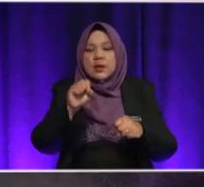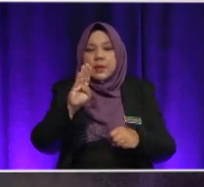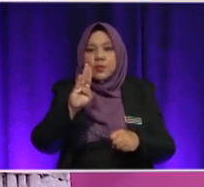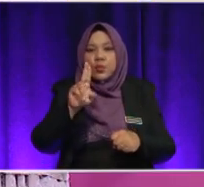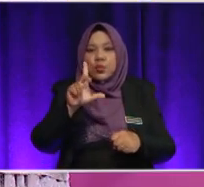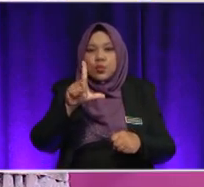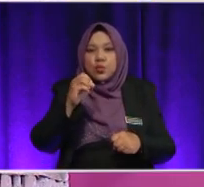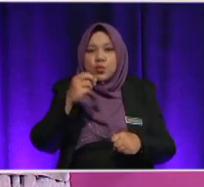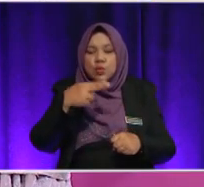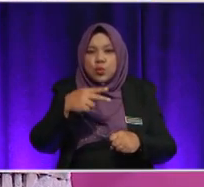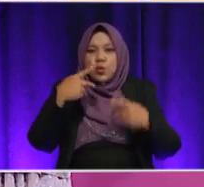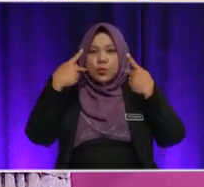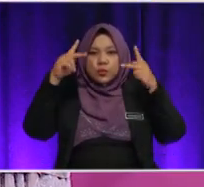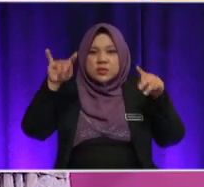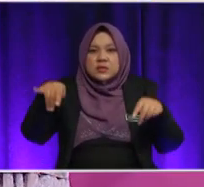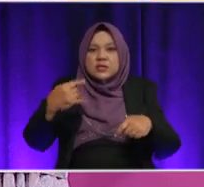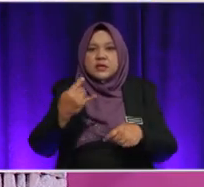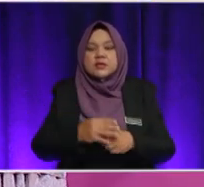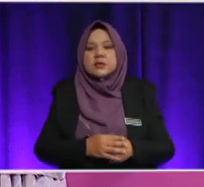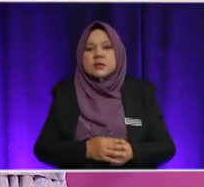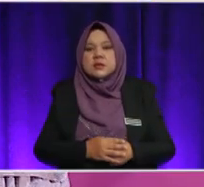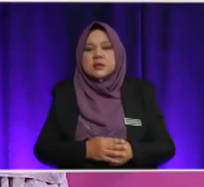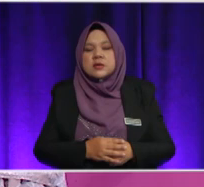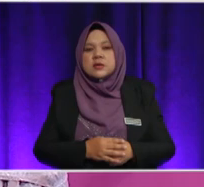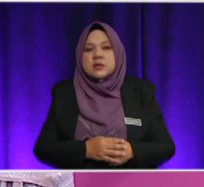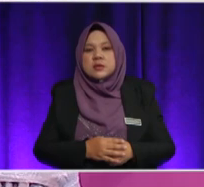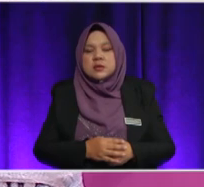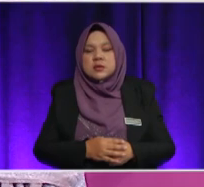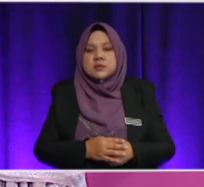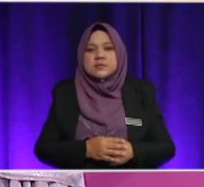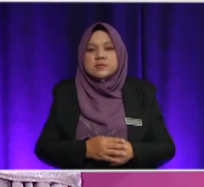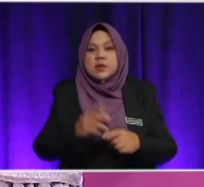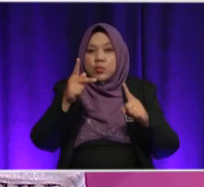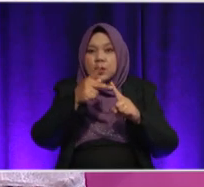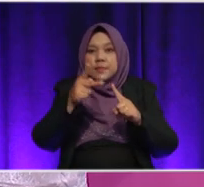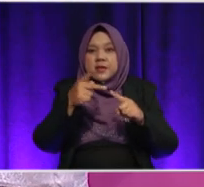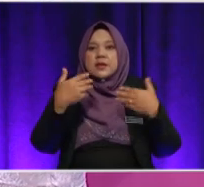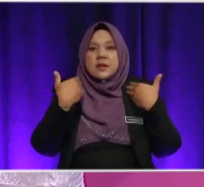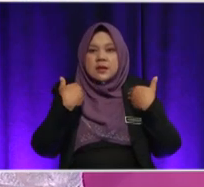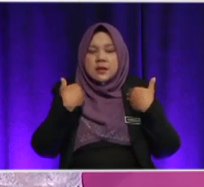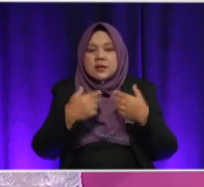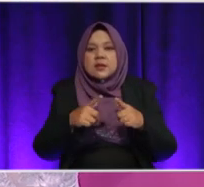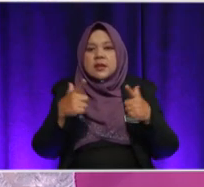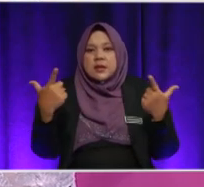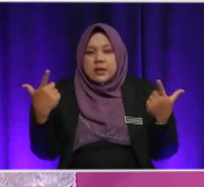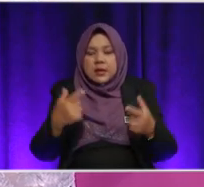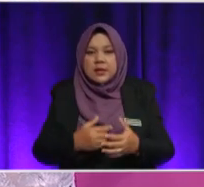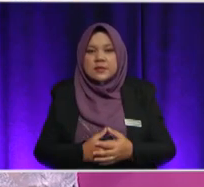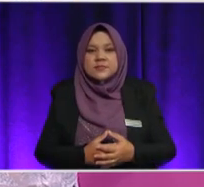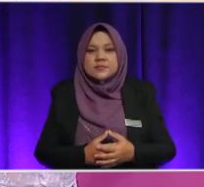hospita Putrajaya kalau di pulau Pinang ada di Hospital kepala batas dan beberapa hospites yang lain Jadi